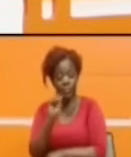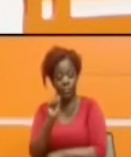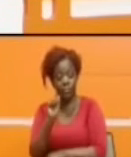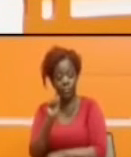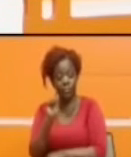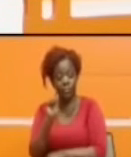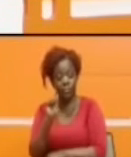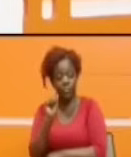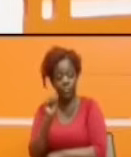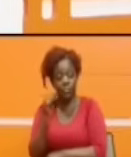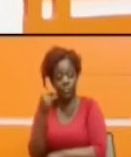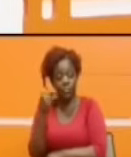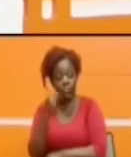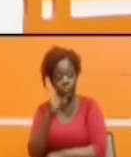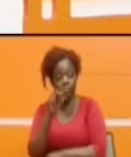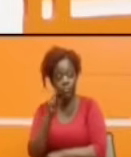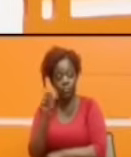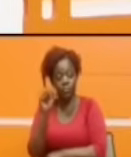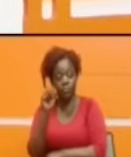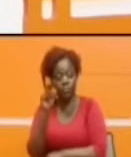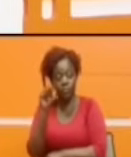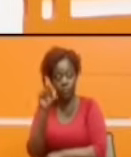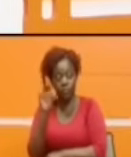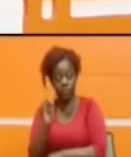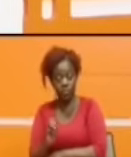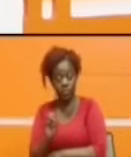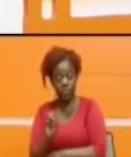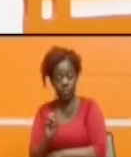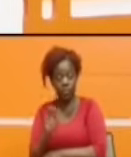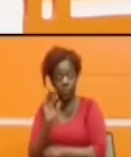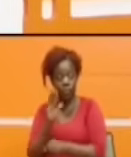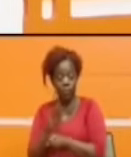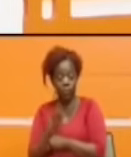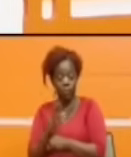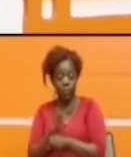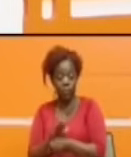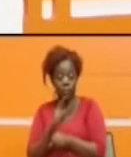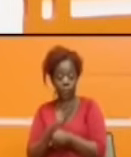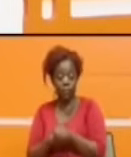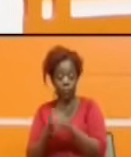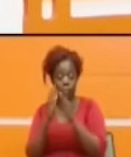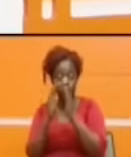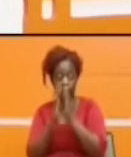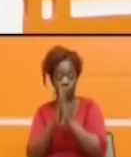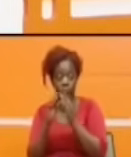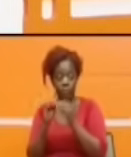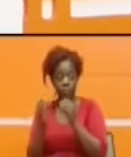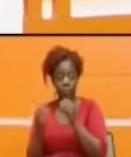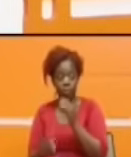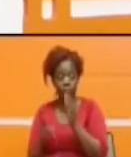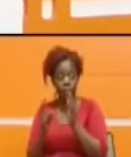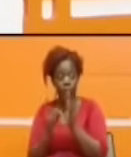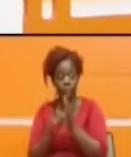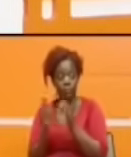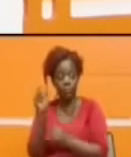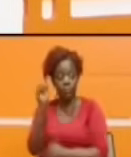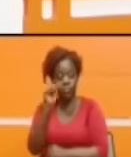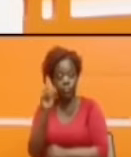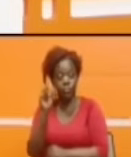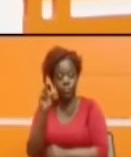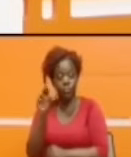Augustine Kibuye Makindye ekubyeko nga basabira muwala wa Dr. Sarah